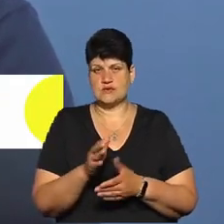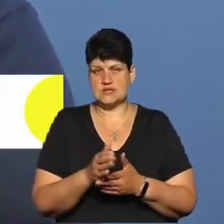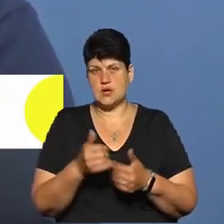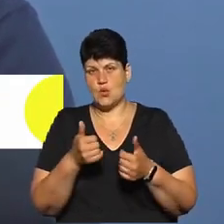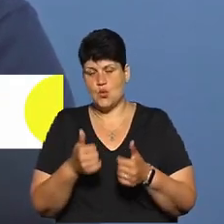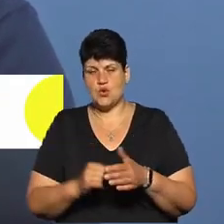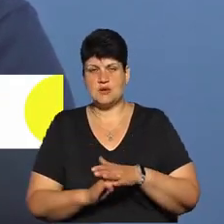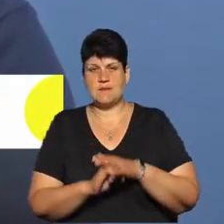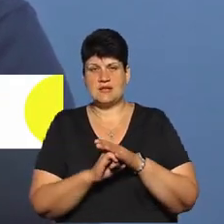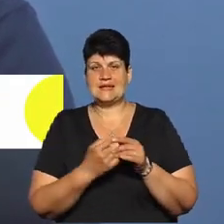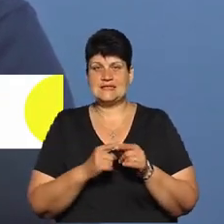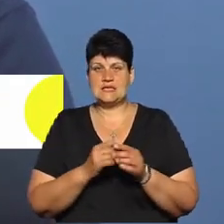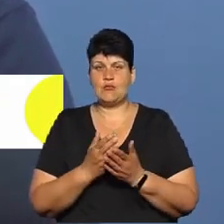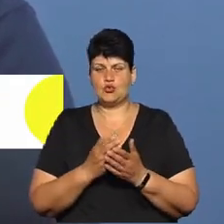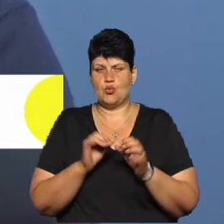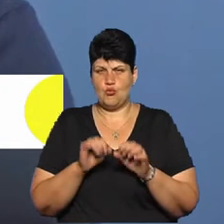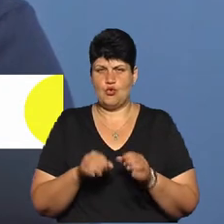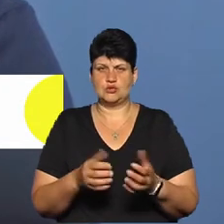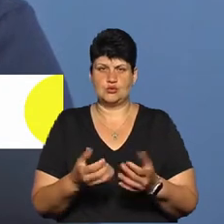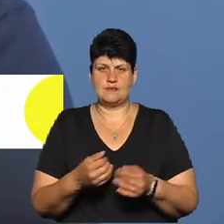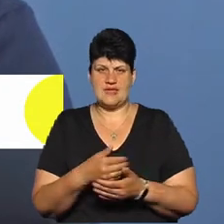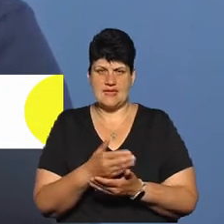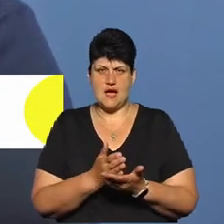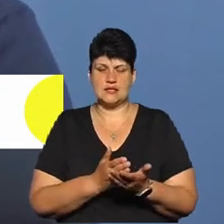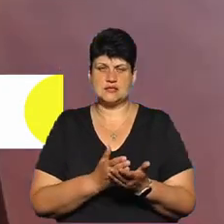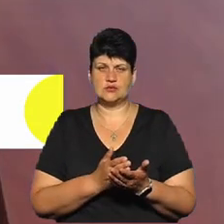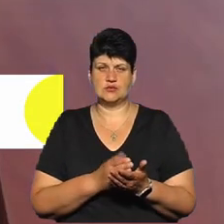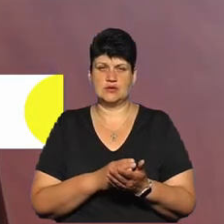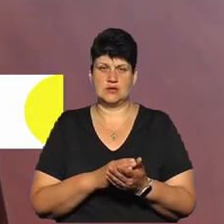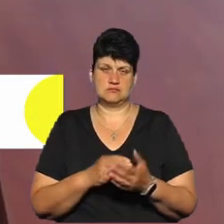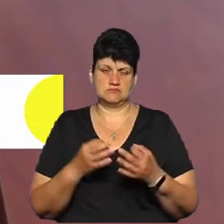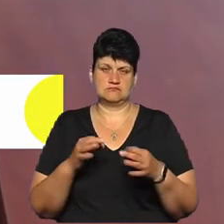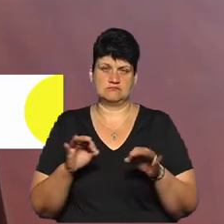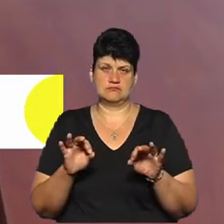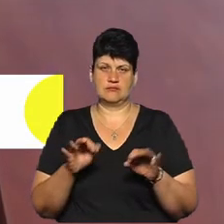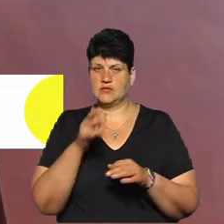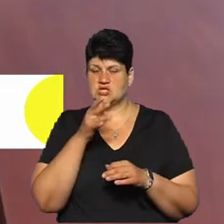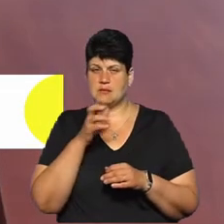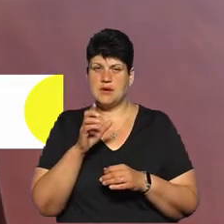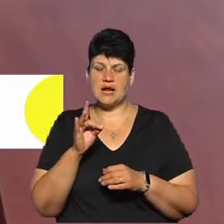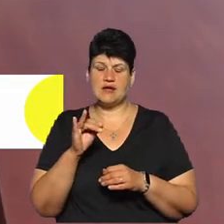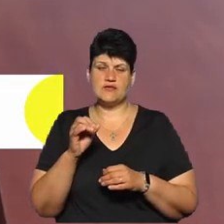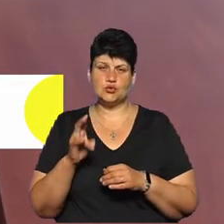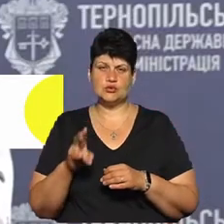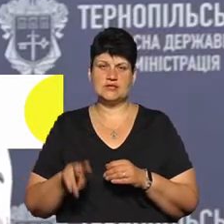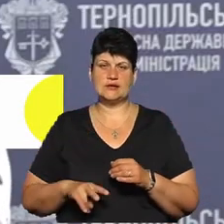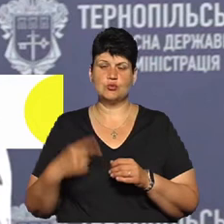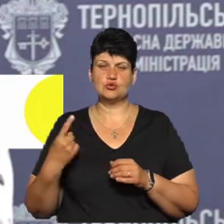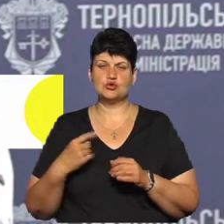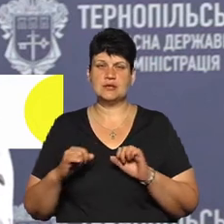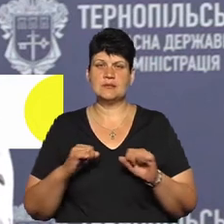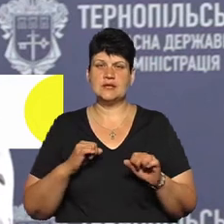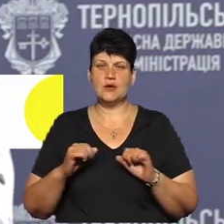де ці послуги можна отримати якісно і доступно. Під час брифінгу директорка обласного департаменту охорони здоров'я